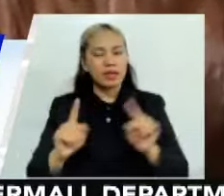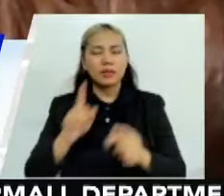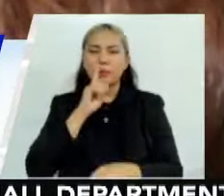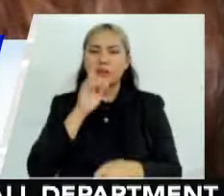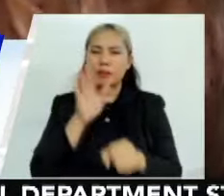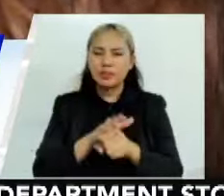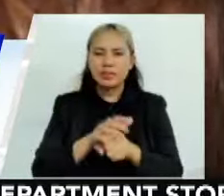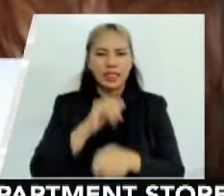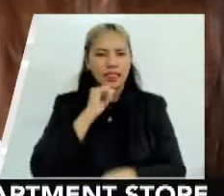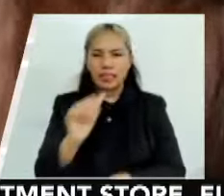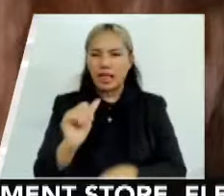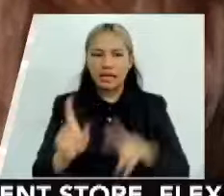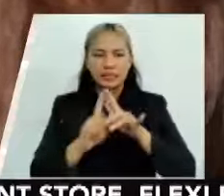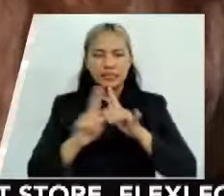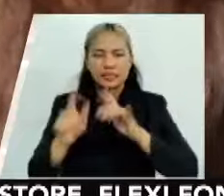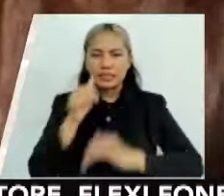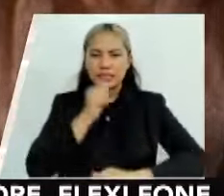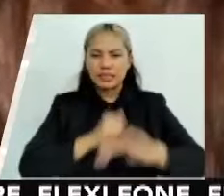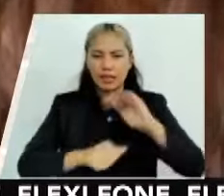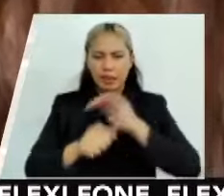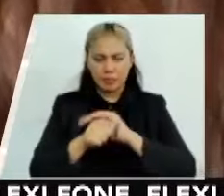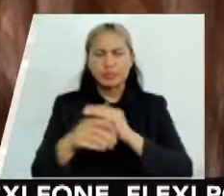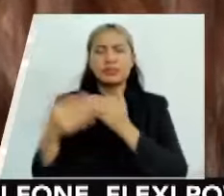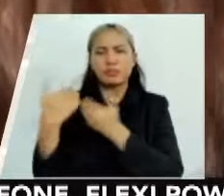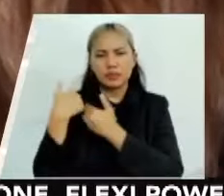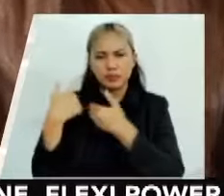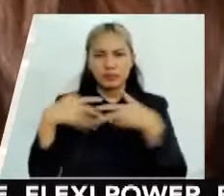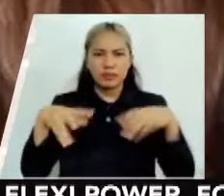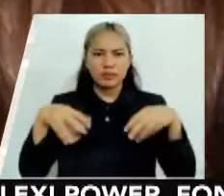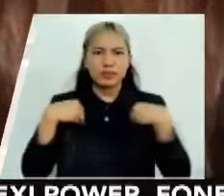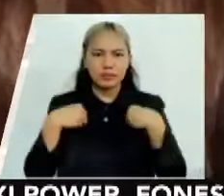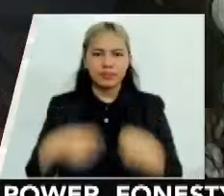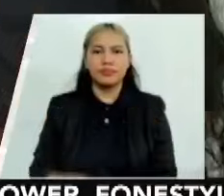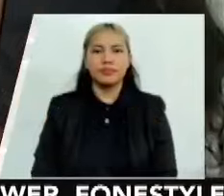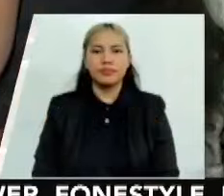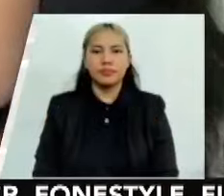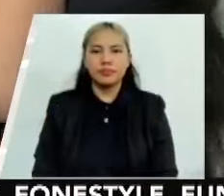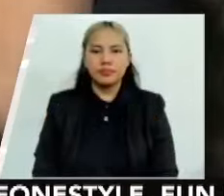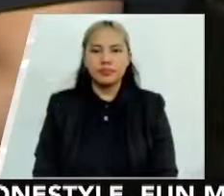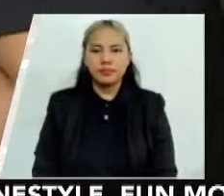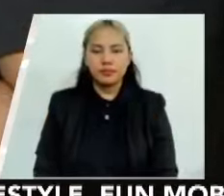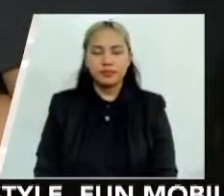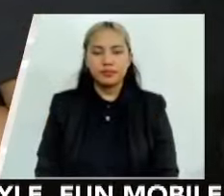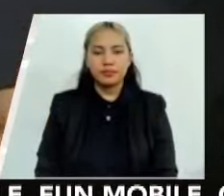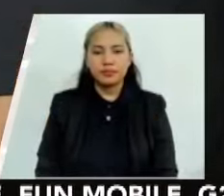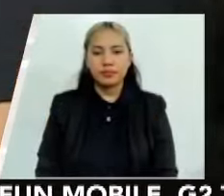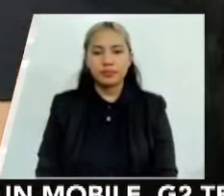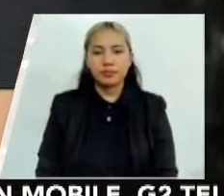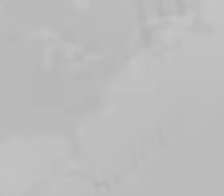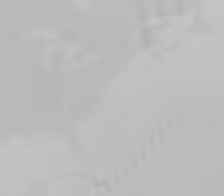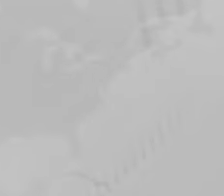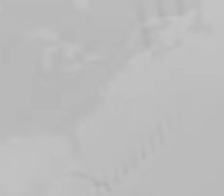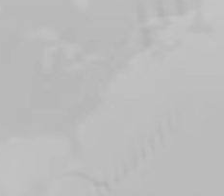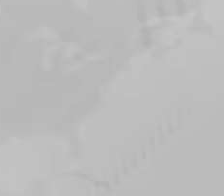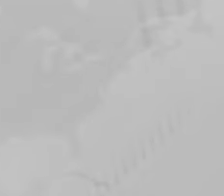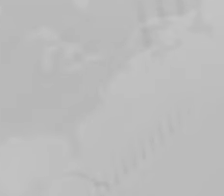pananagutan. Para sa GMA Integrated News, EJ Gomez, nakatutok, 24 oras.